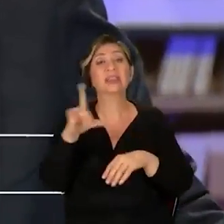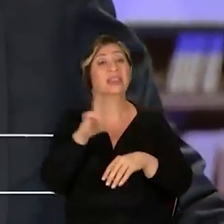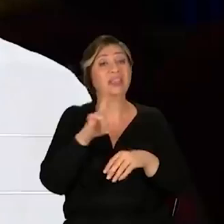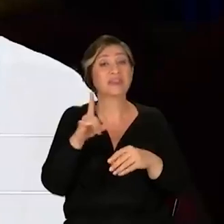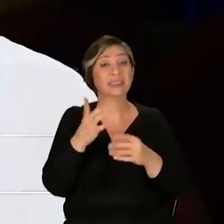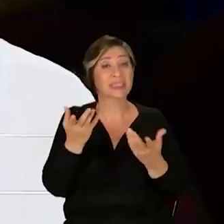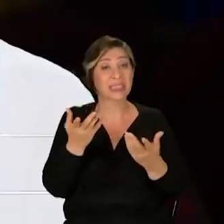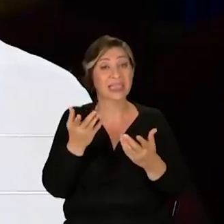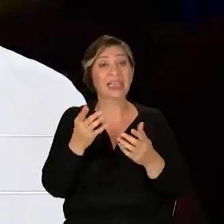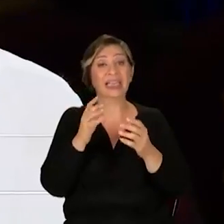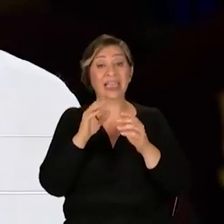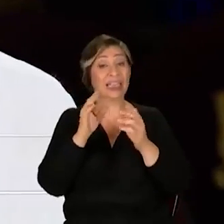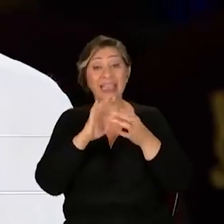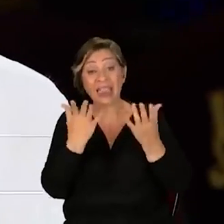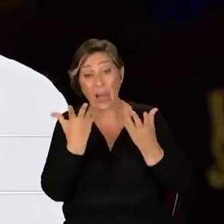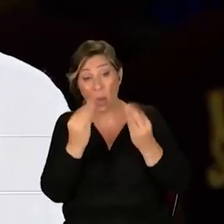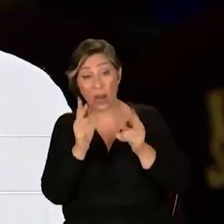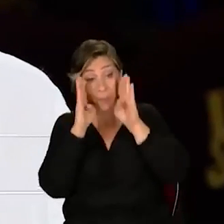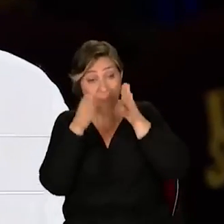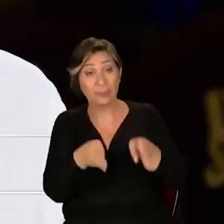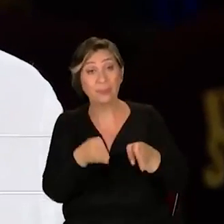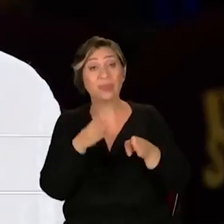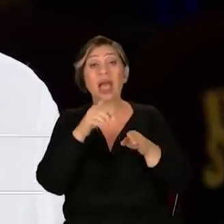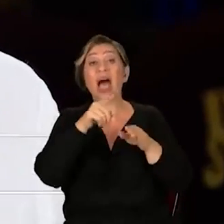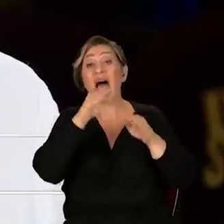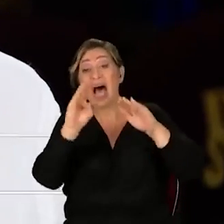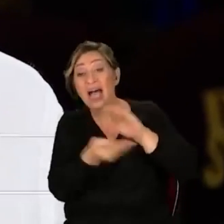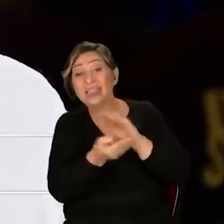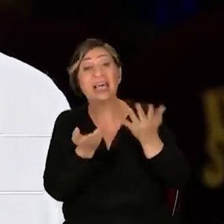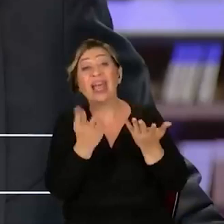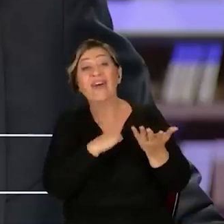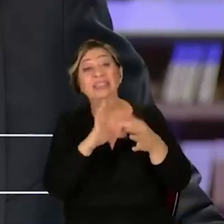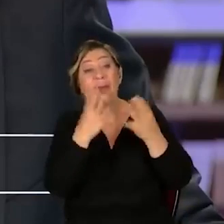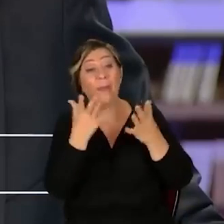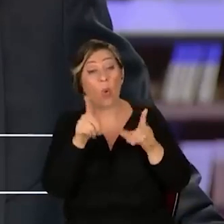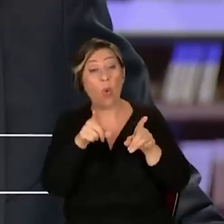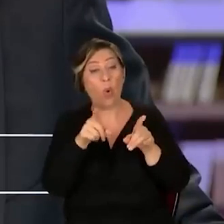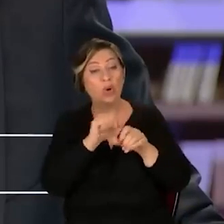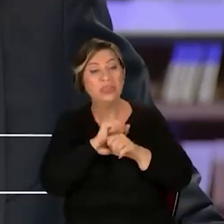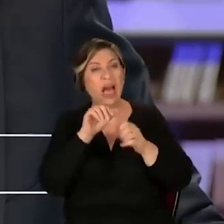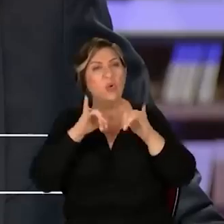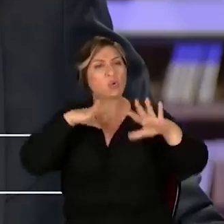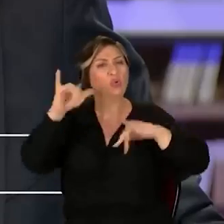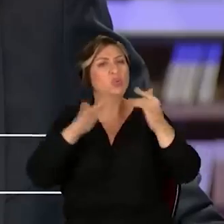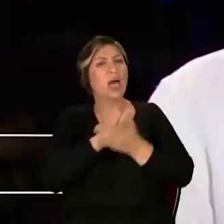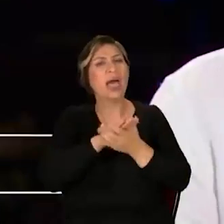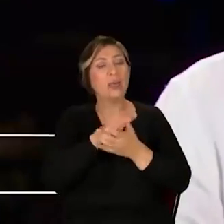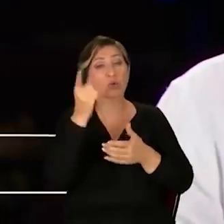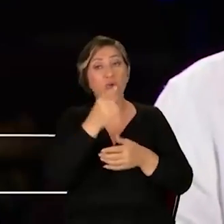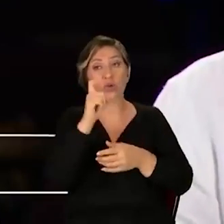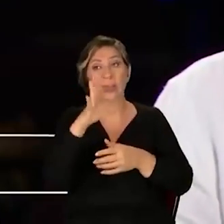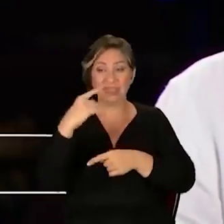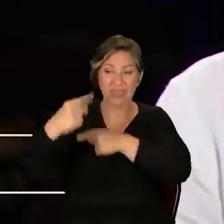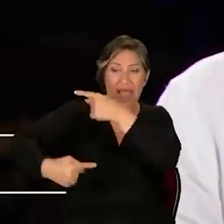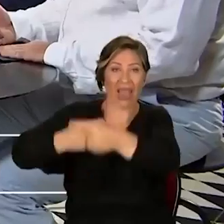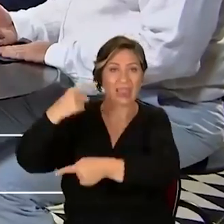tedavisi de dolayısıyla sebebe yönelik olmalı. Yani altta yatan sebep neyse o. Ama şunu biliyoruz ki %95 genetik